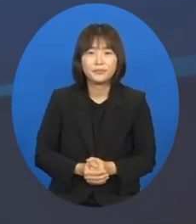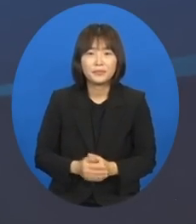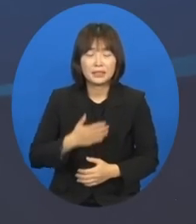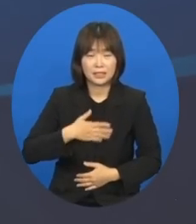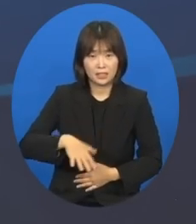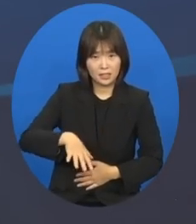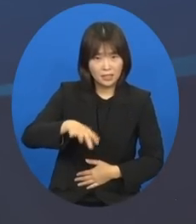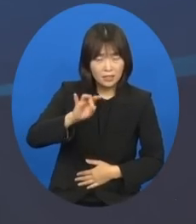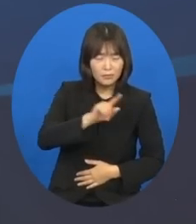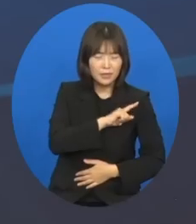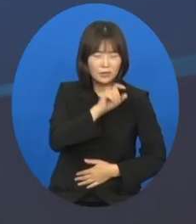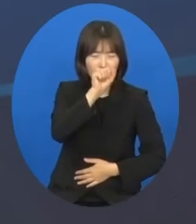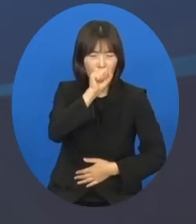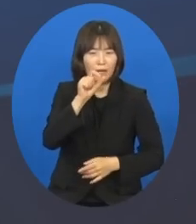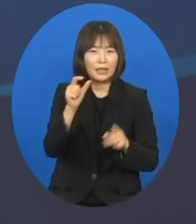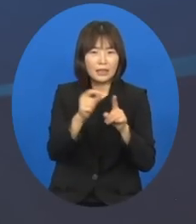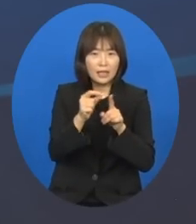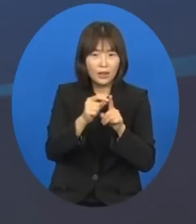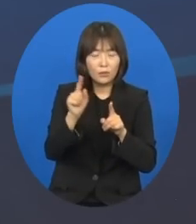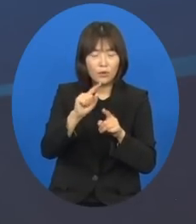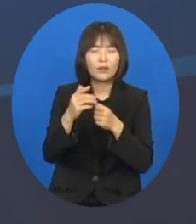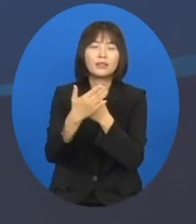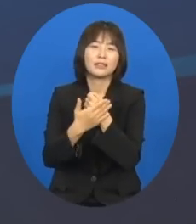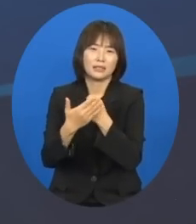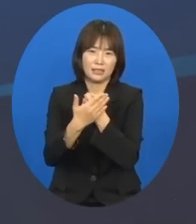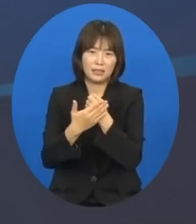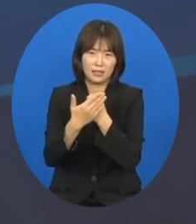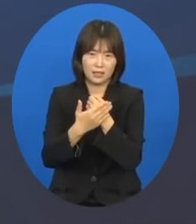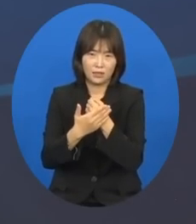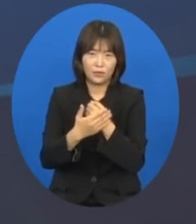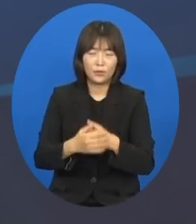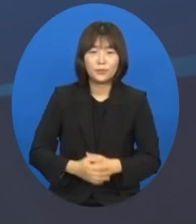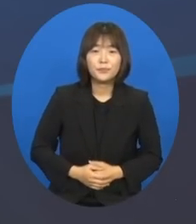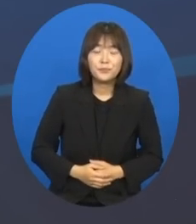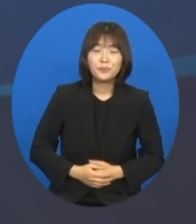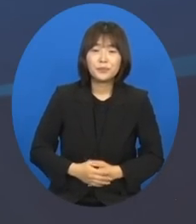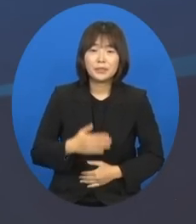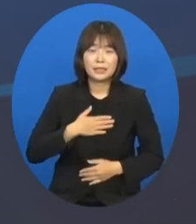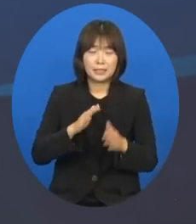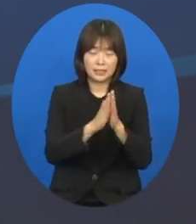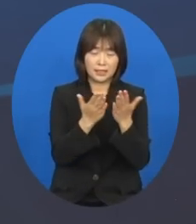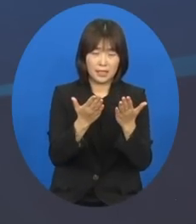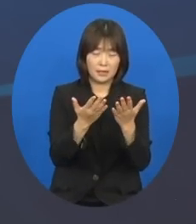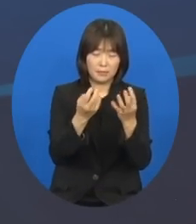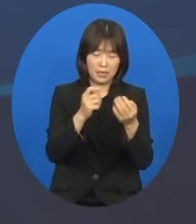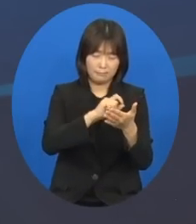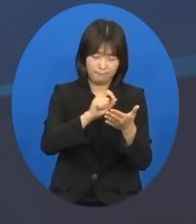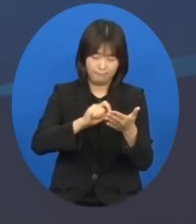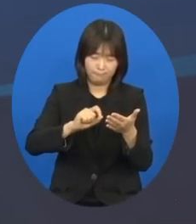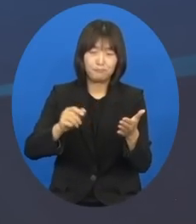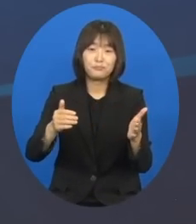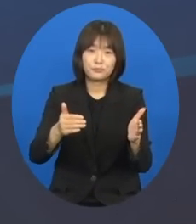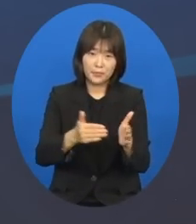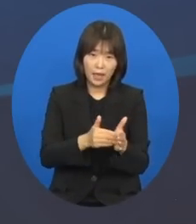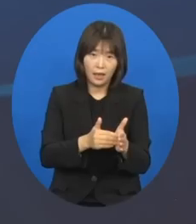처음에 제가 제일 좋아하는 단어가 은혜라는 단어고 제가 책을 여러 권을 쓰게 되었는데 그 중에 세